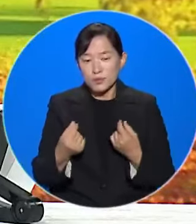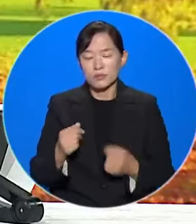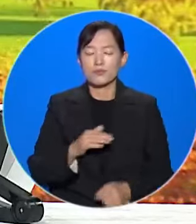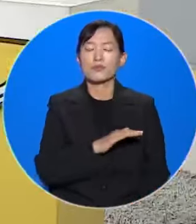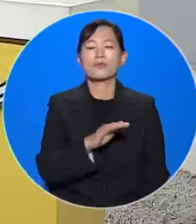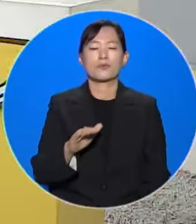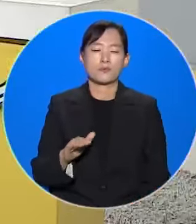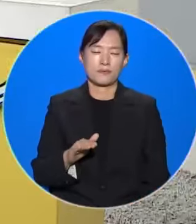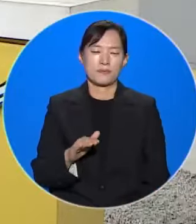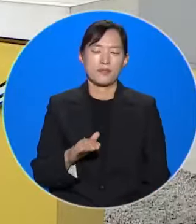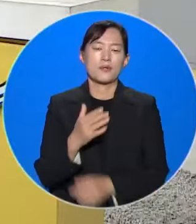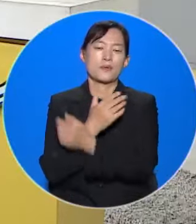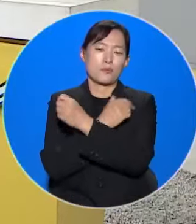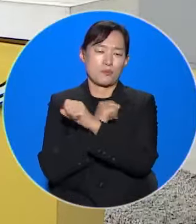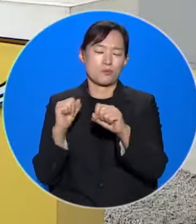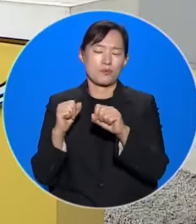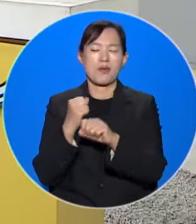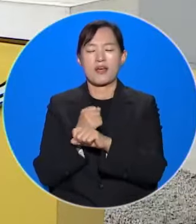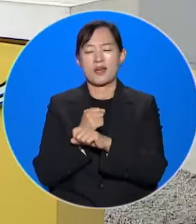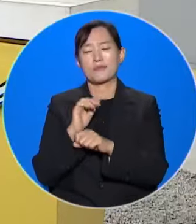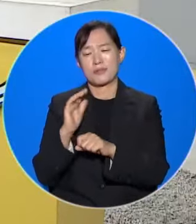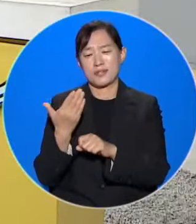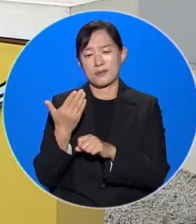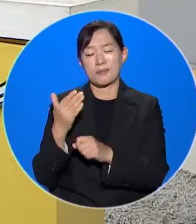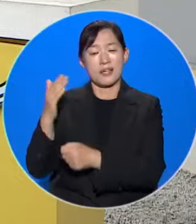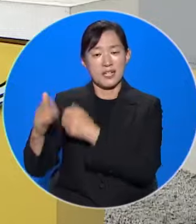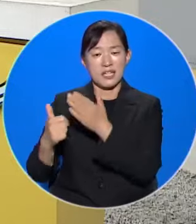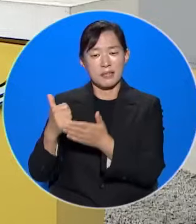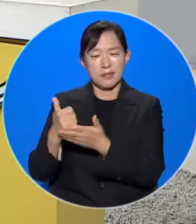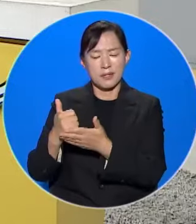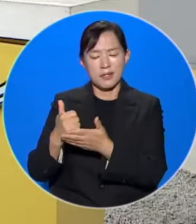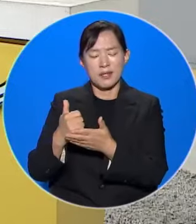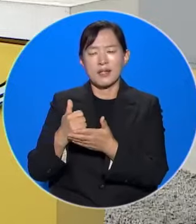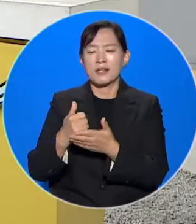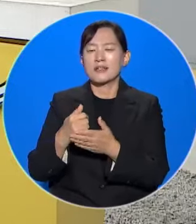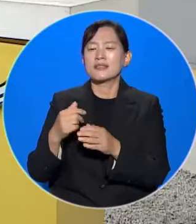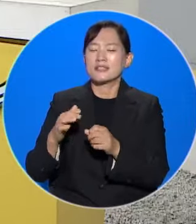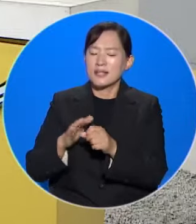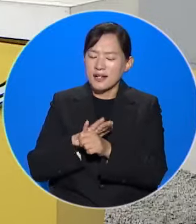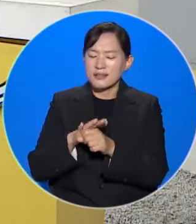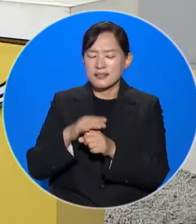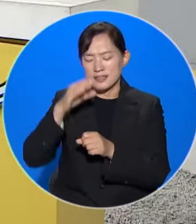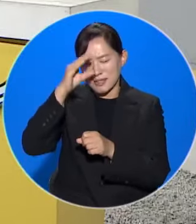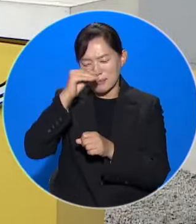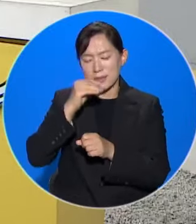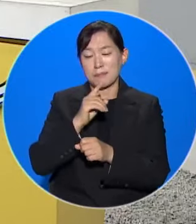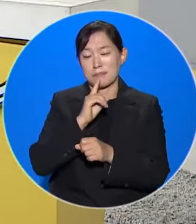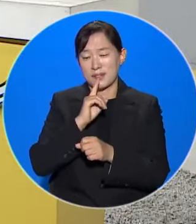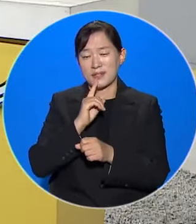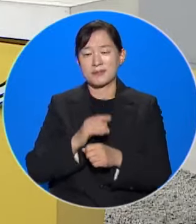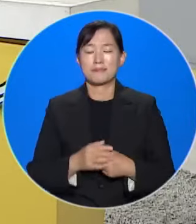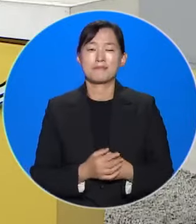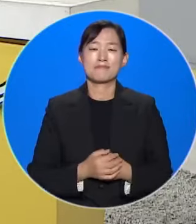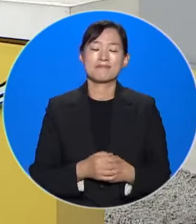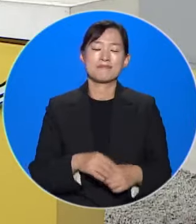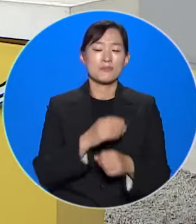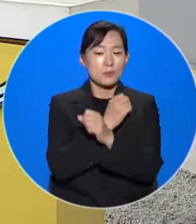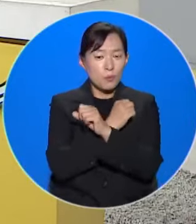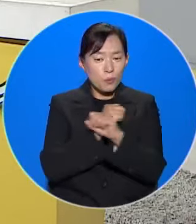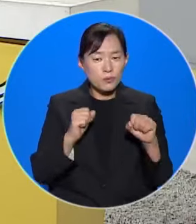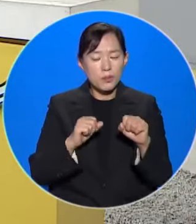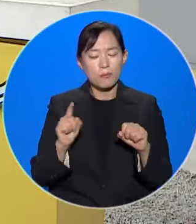우리도 용서해야 한다는 것을 하나님의 무조건적인 사랑을 닮아가라는 초대입니다.